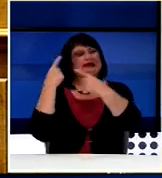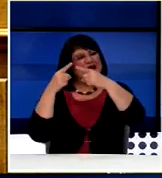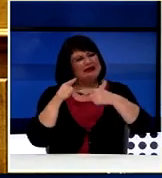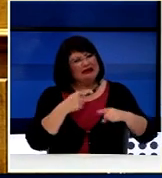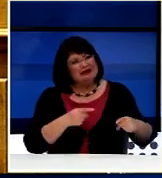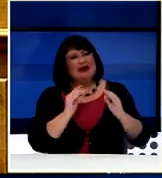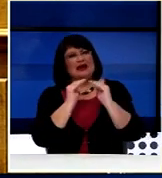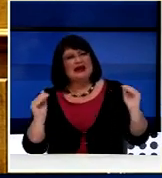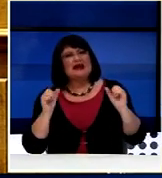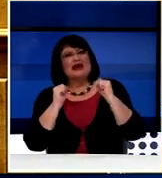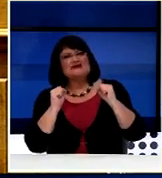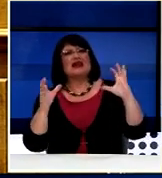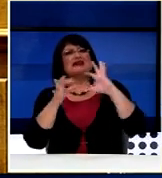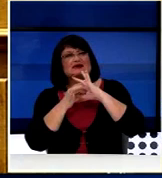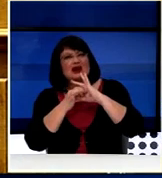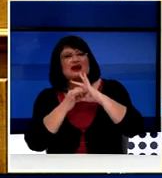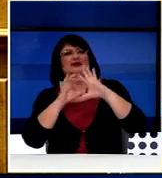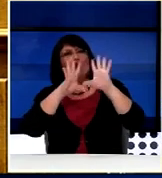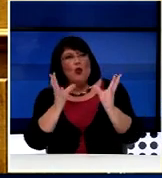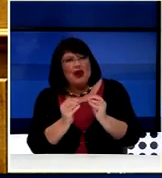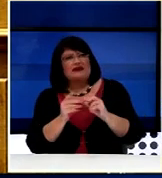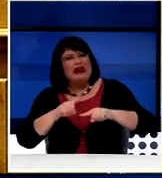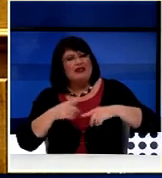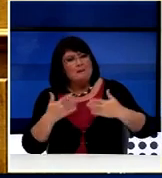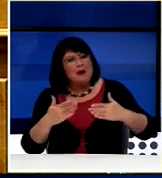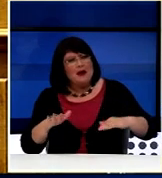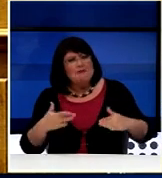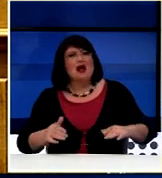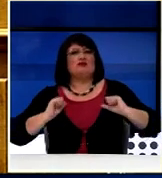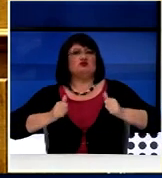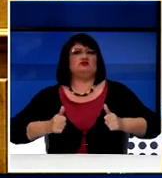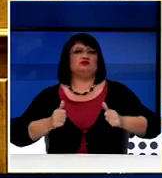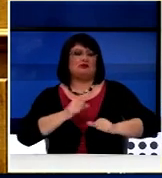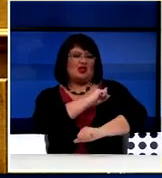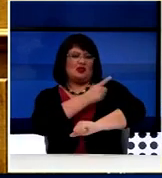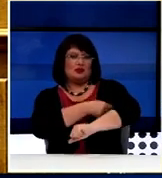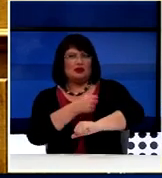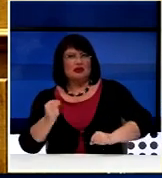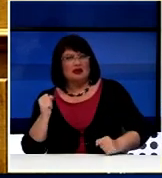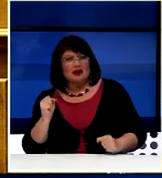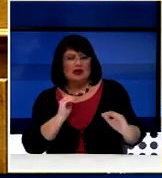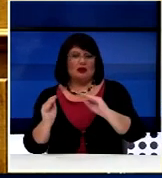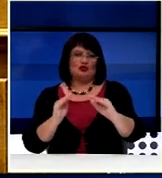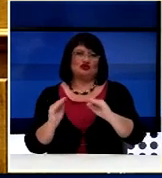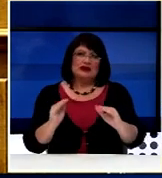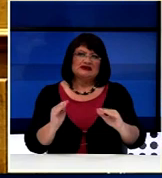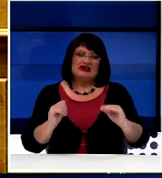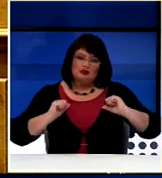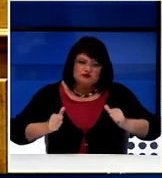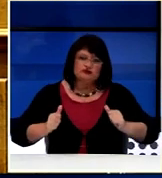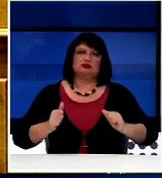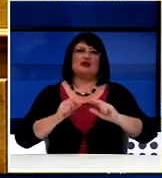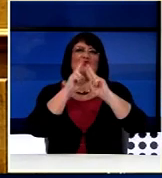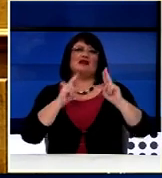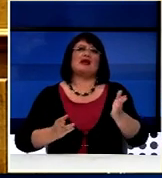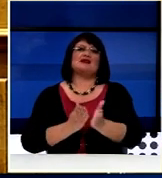Πυλώνας ειρήνης, ασφάλειας, συνεργασίας, αλλά και η αποφασιστική δύναμη να υπερασπιστεί το